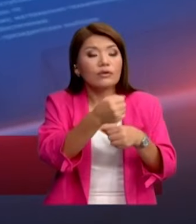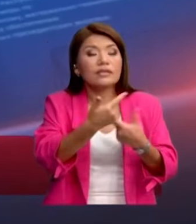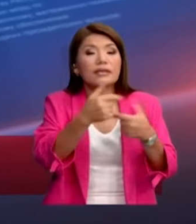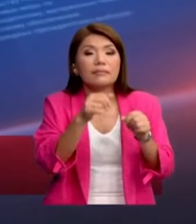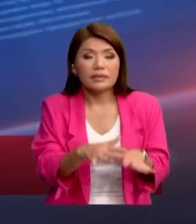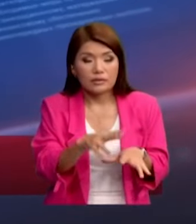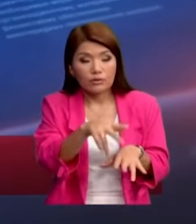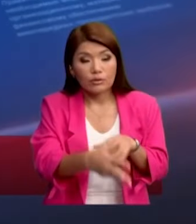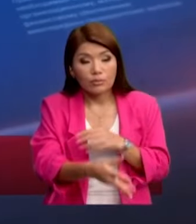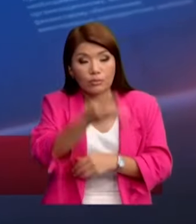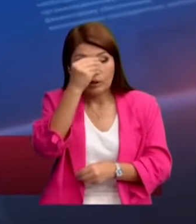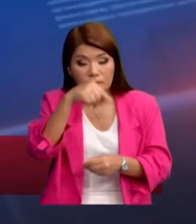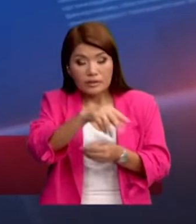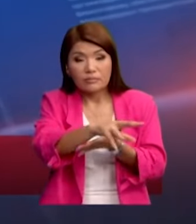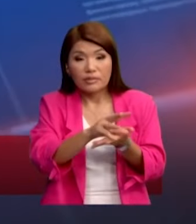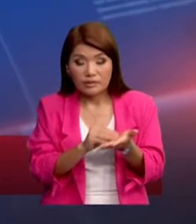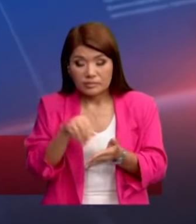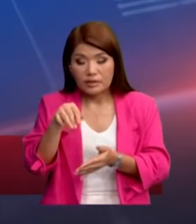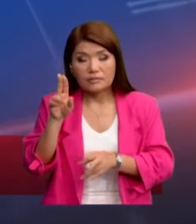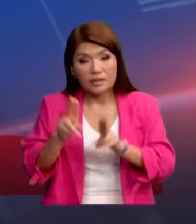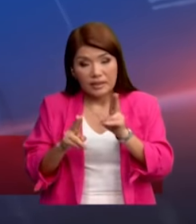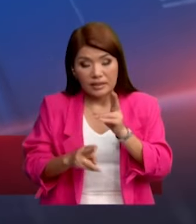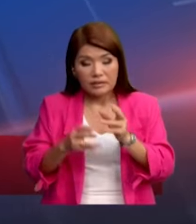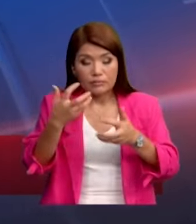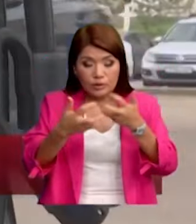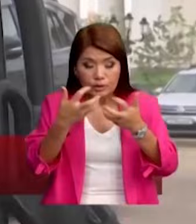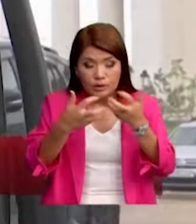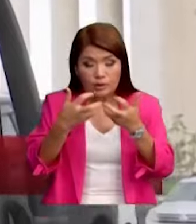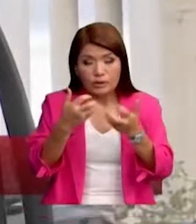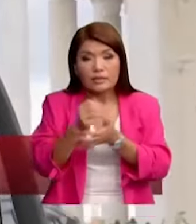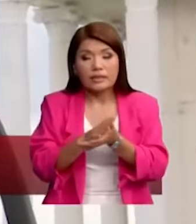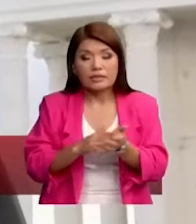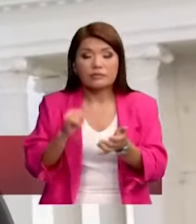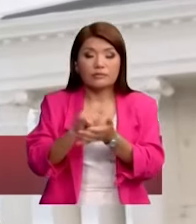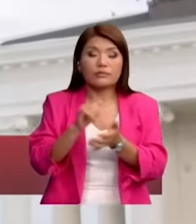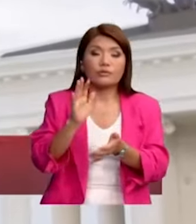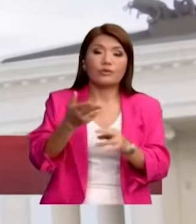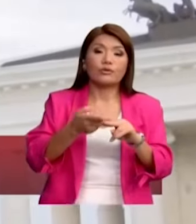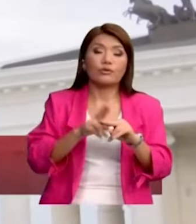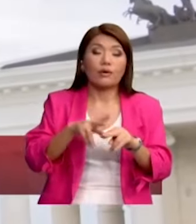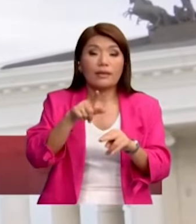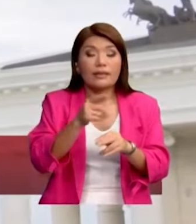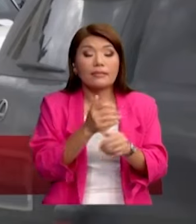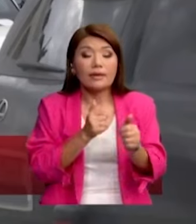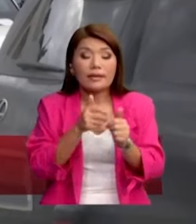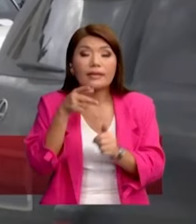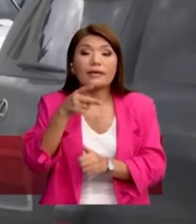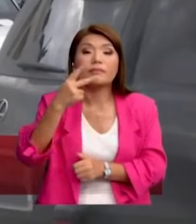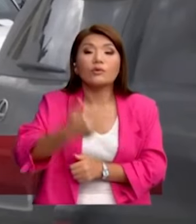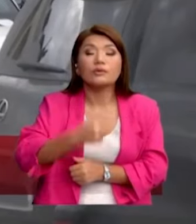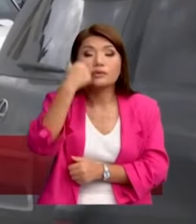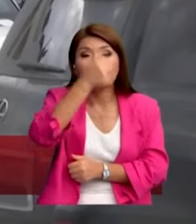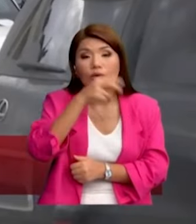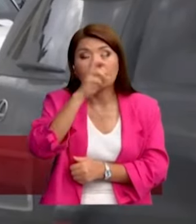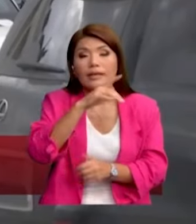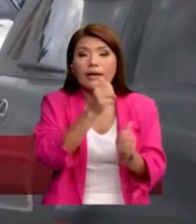электромобиль станциялар орнату бойынша қағидалар мен стандарттарды зерттеу жүргізіліп жатыр. Аталған мемлекеттердің артынан ерсек, 2030 жылға қарай